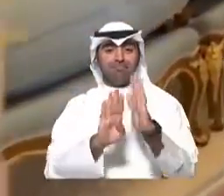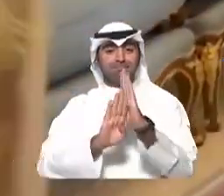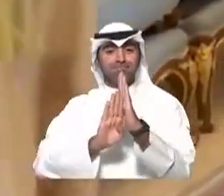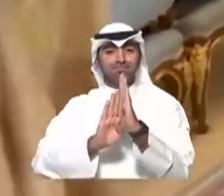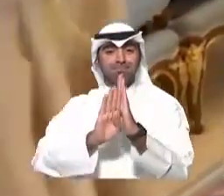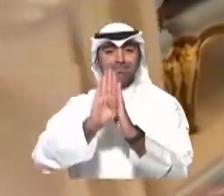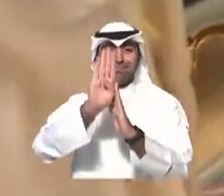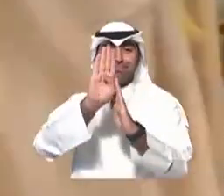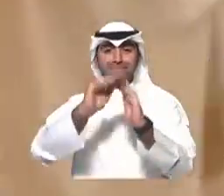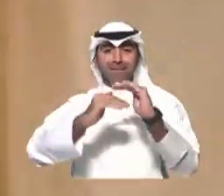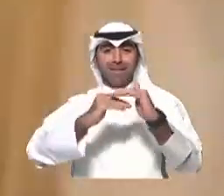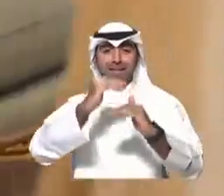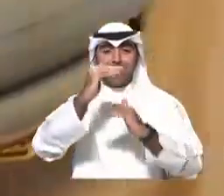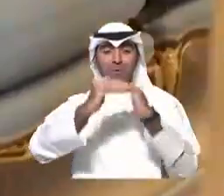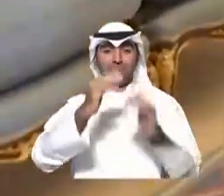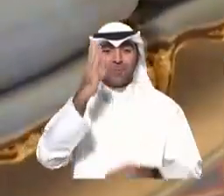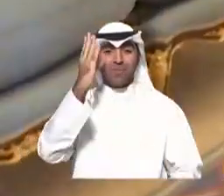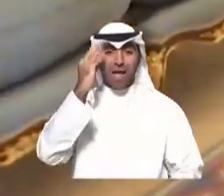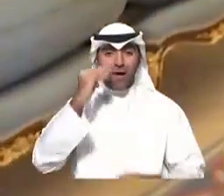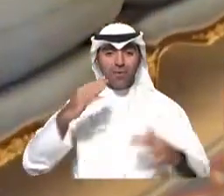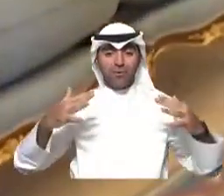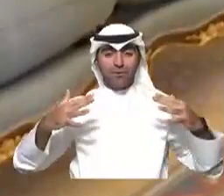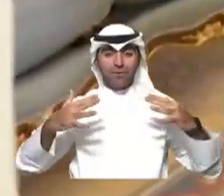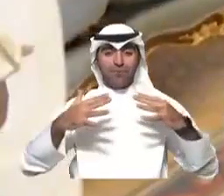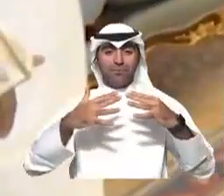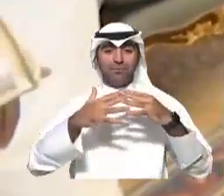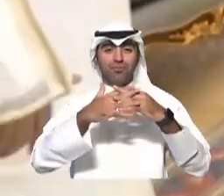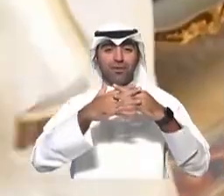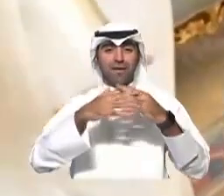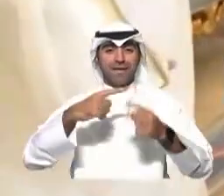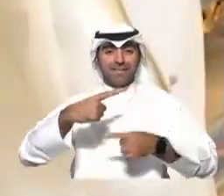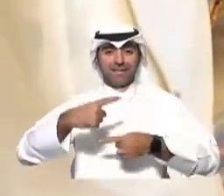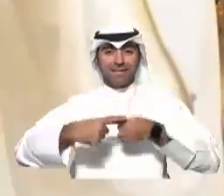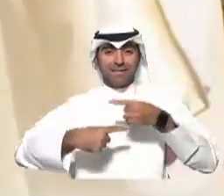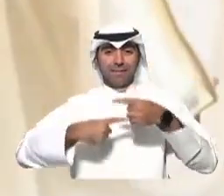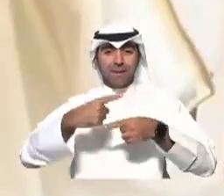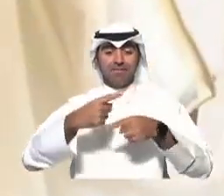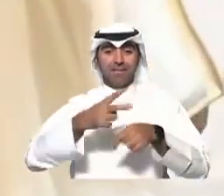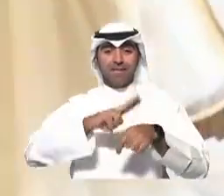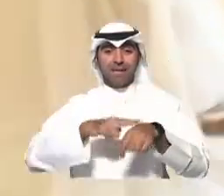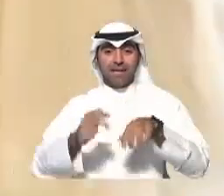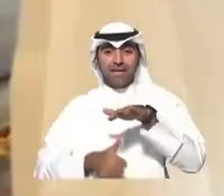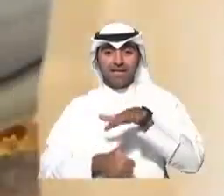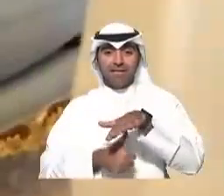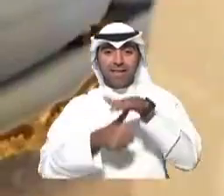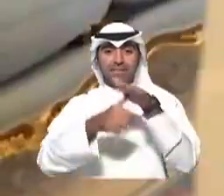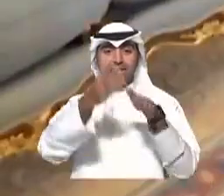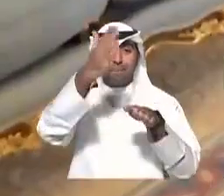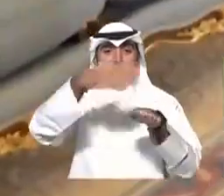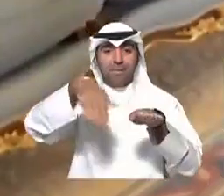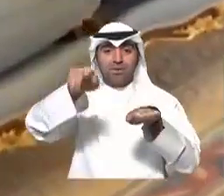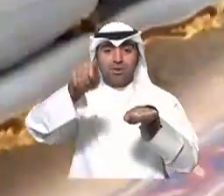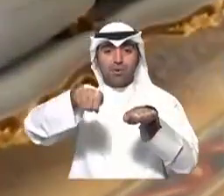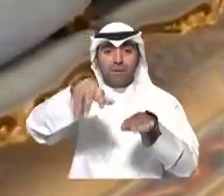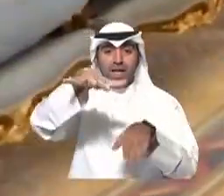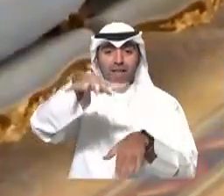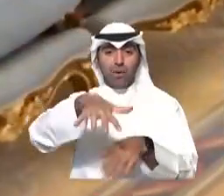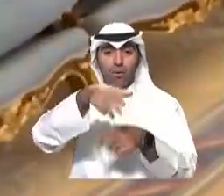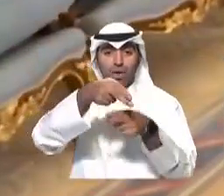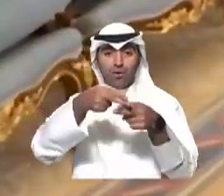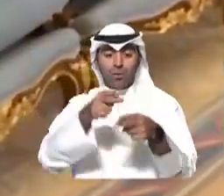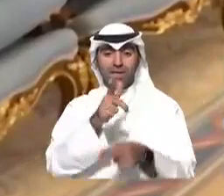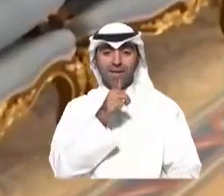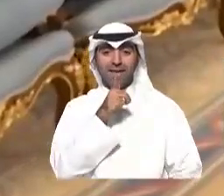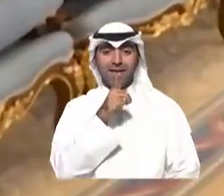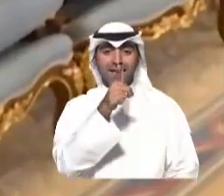تسعيان على الدوام لترسيخها وتعزيزها. وقدم رئيس مجلس الأمة خلال لقاء التهنئة لسمو أمير دولة قطر الشيخ تميم